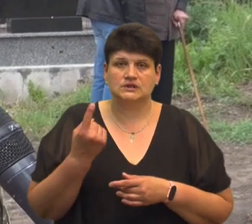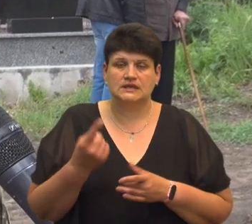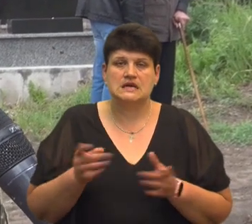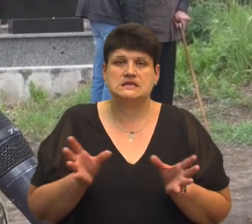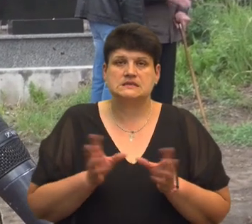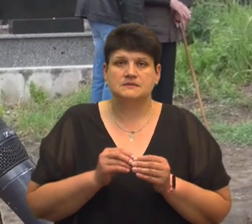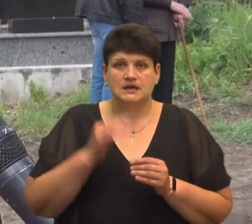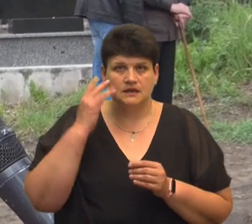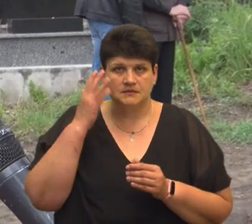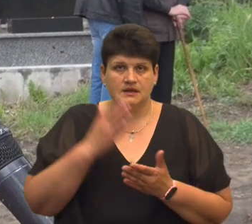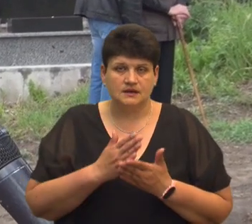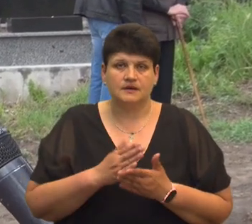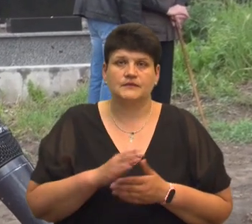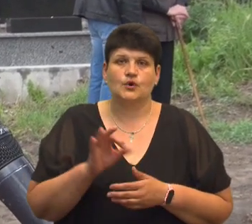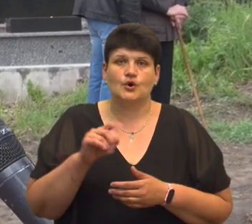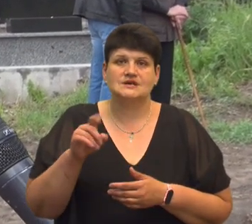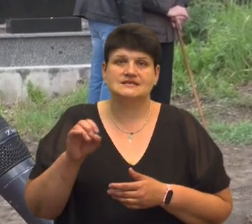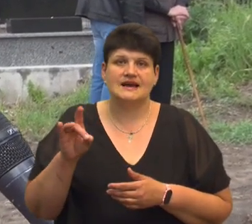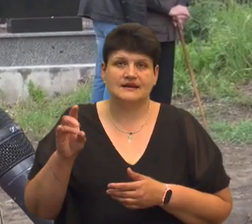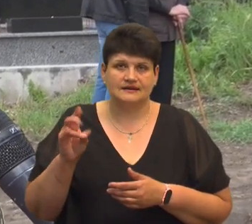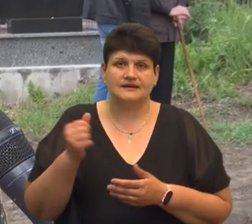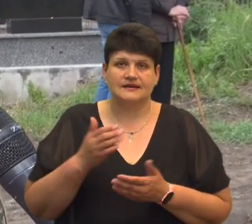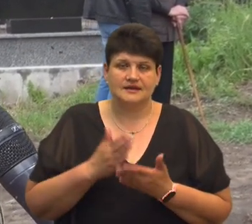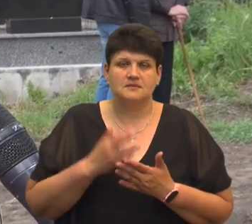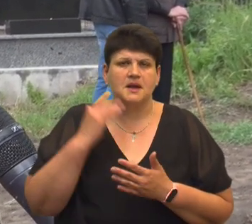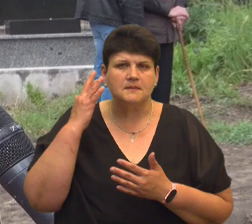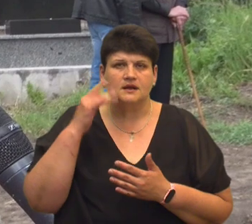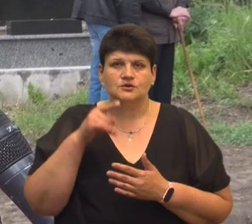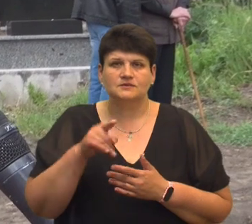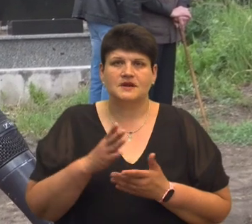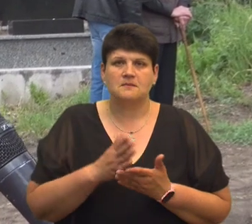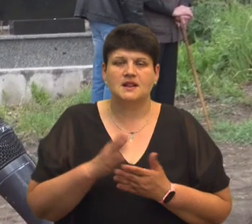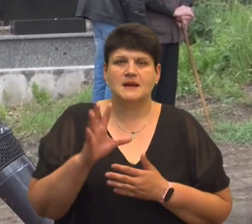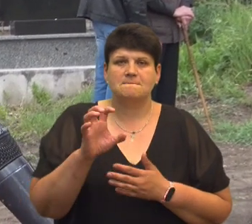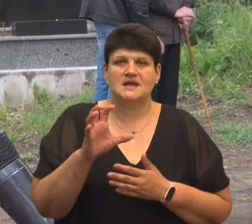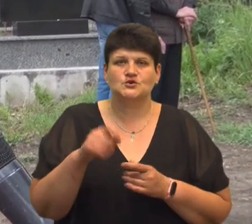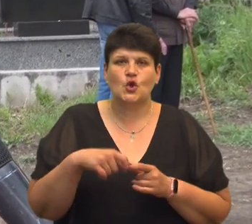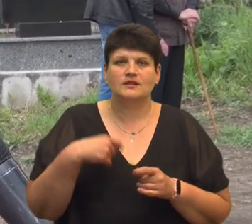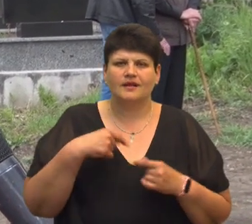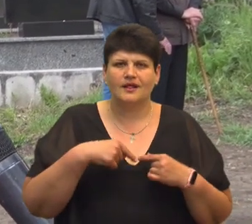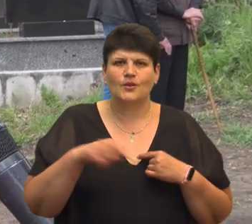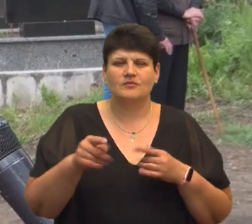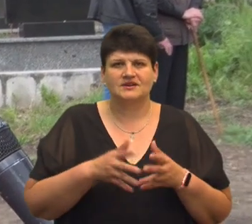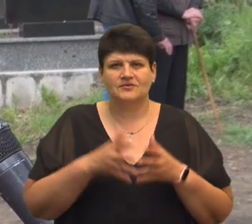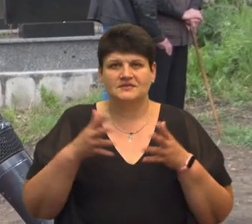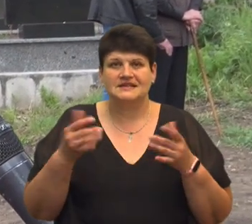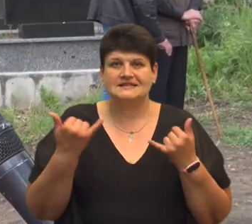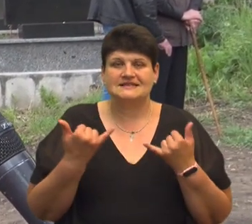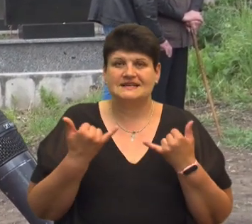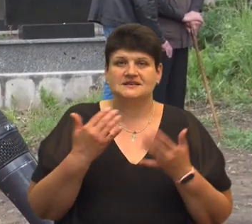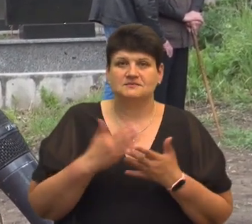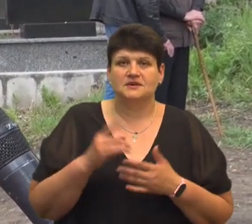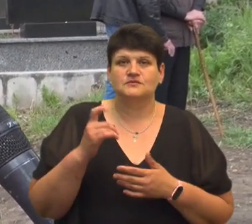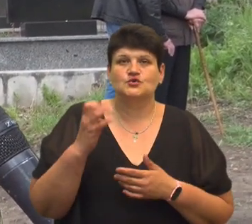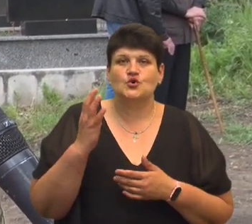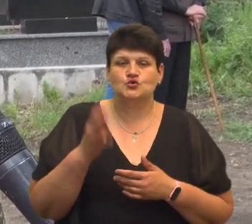є печера Озерна, то ми там мріяли, щоб вона була 500 кілометрів більше. Зараз має 140 кілометрів, а так